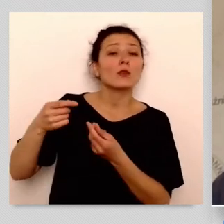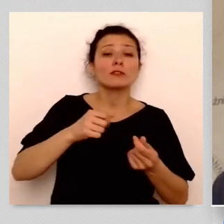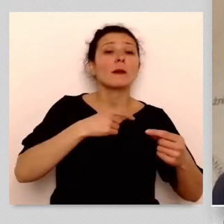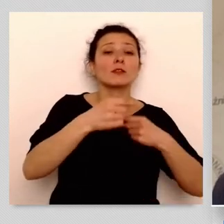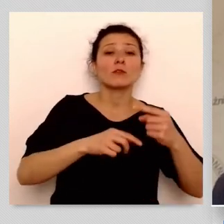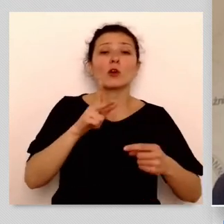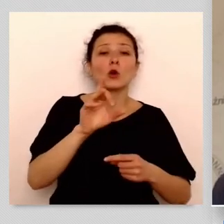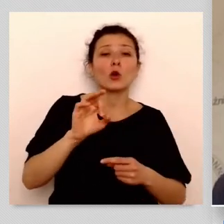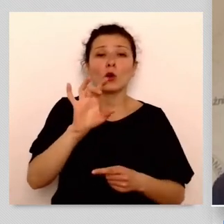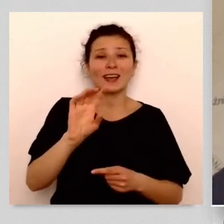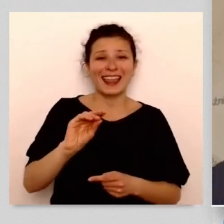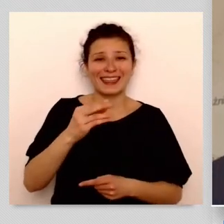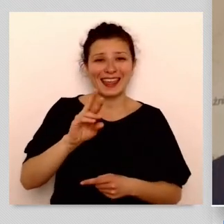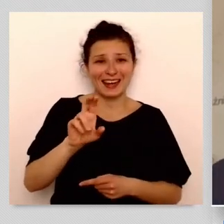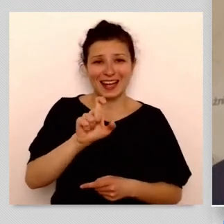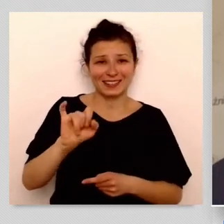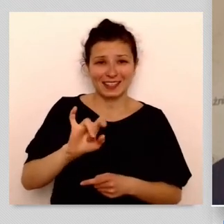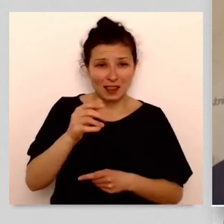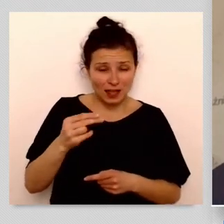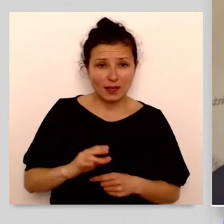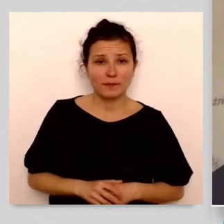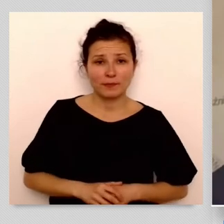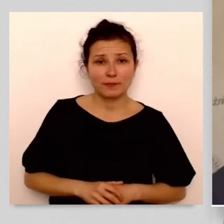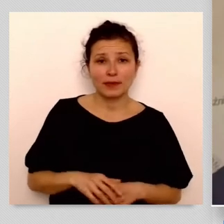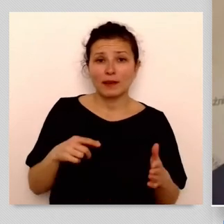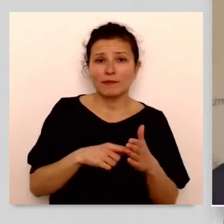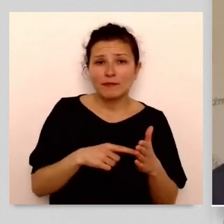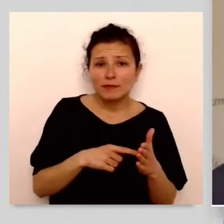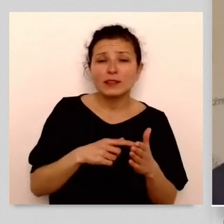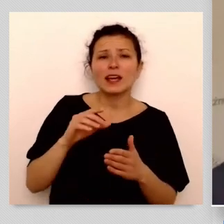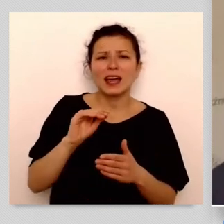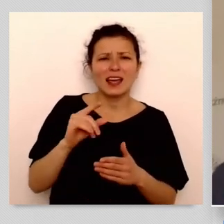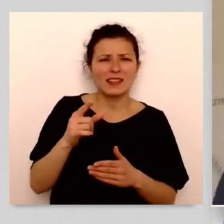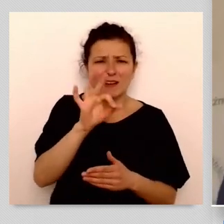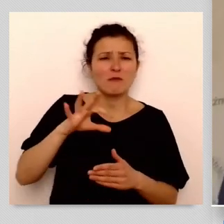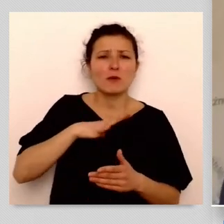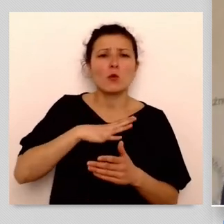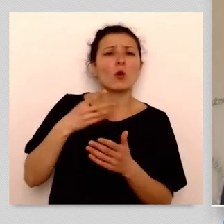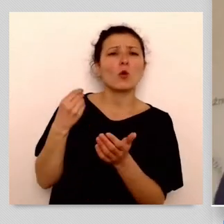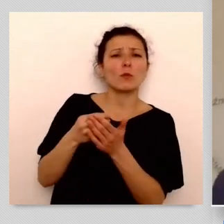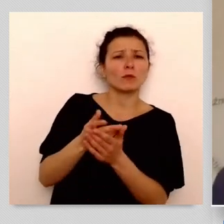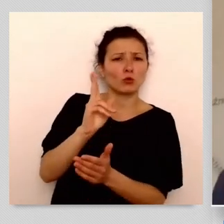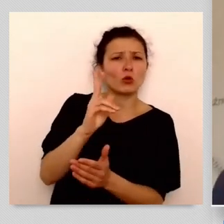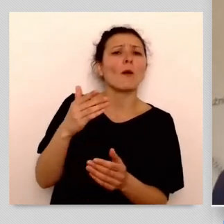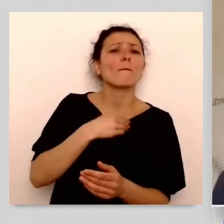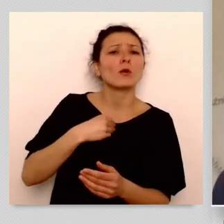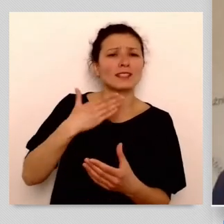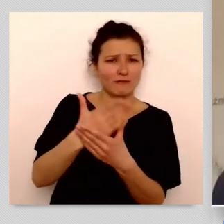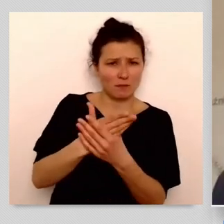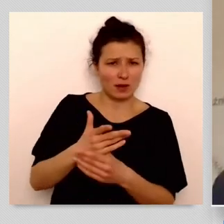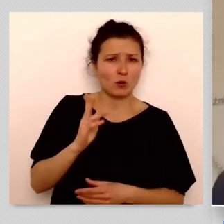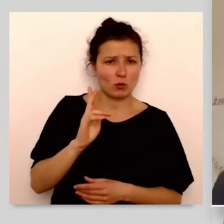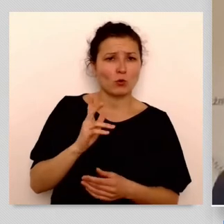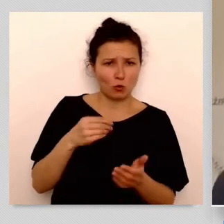czy inwestycji kogeneracyjnych, wtedy, kiedy EDF został odkupiony przez polską firmę. I w związku z tym chciałbym powiedzieć tak, że po